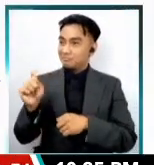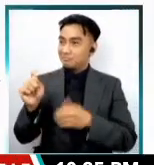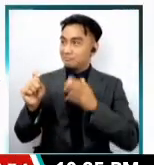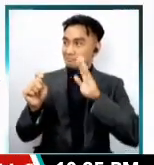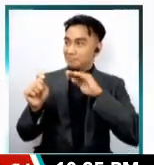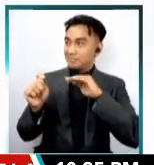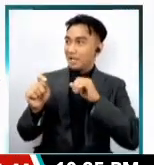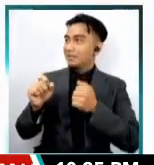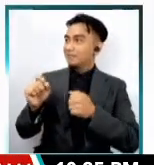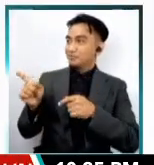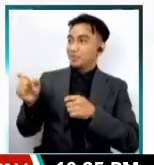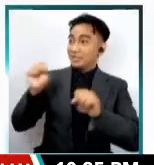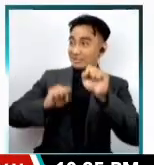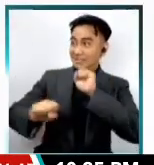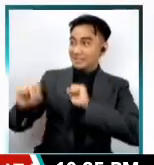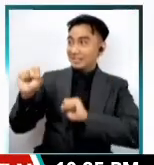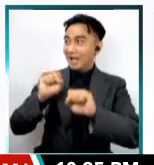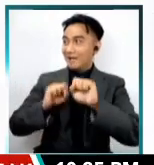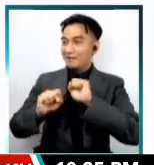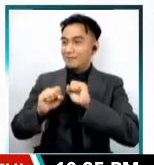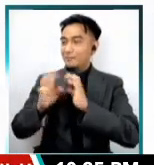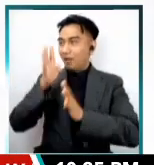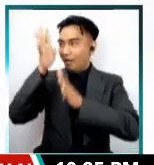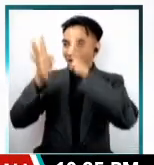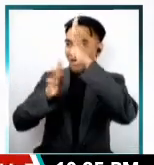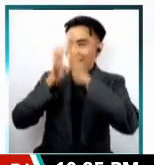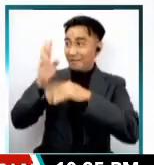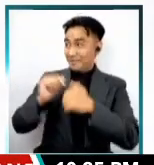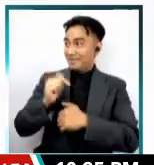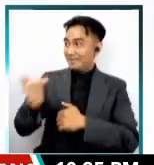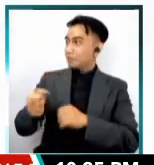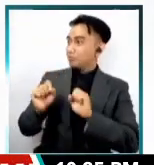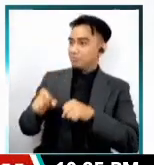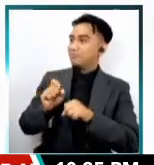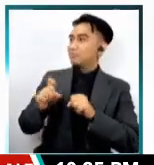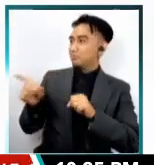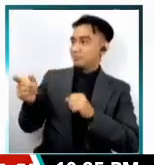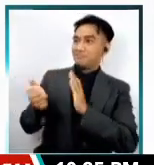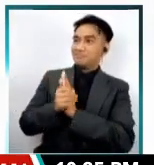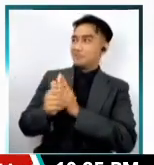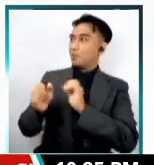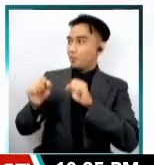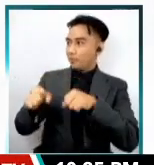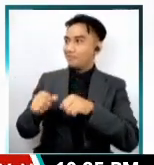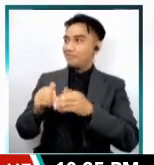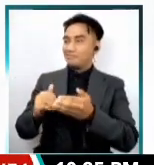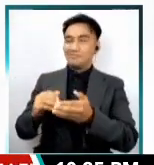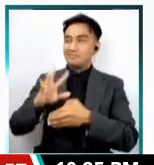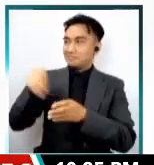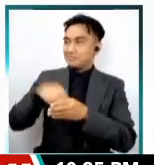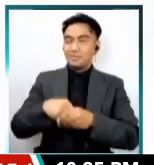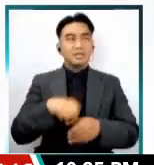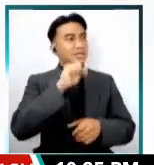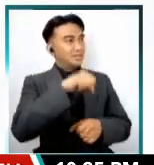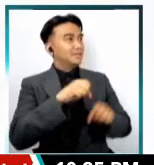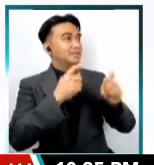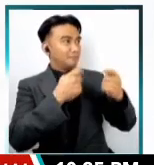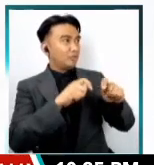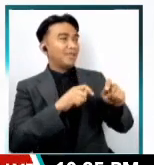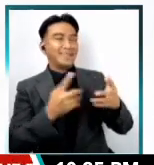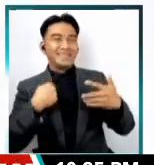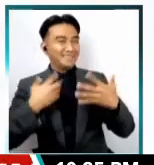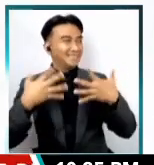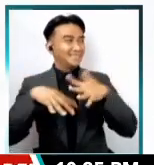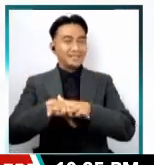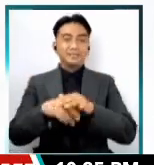science, Pinoy inventions, yun yung susunod dito eh. Di kayang-kaya, di ba? Pwede naman, ano? Paghaluin nga natin. Panoorin natin kung kaya natin gawin